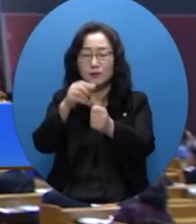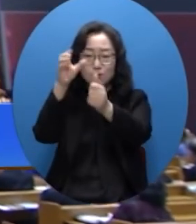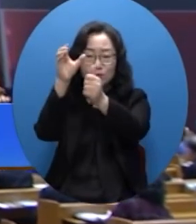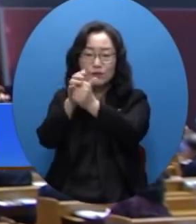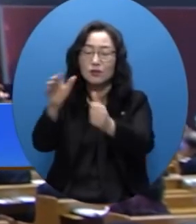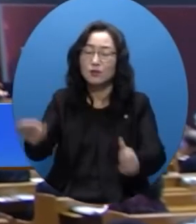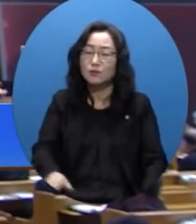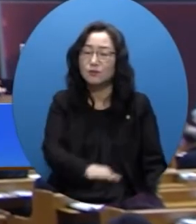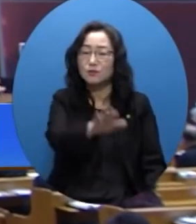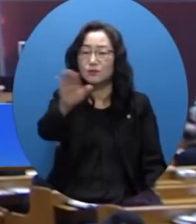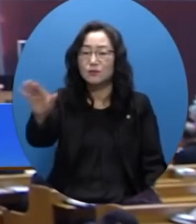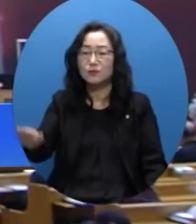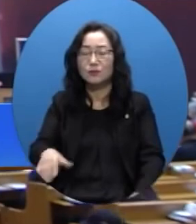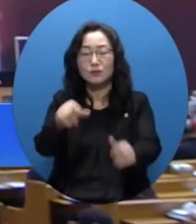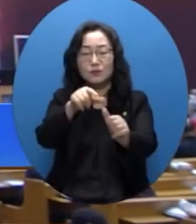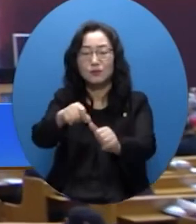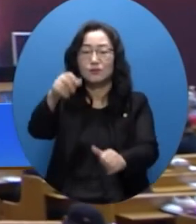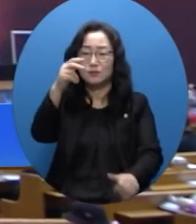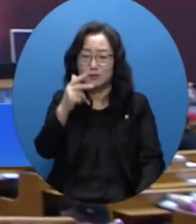룰이 9